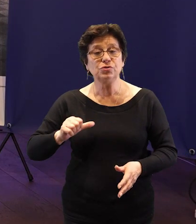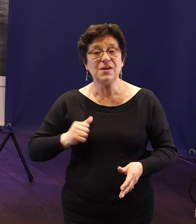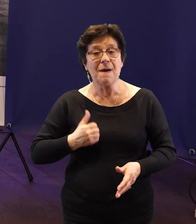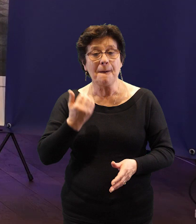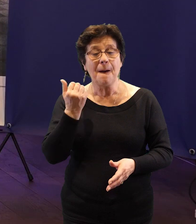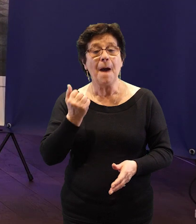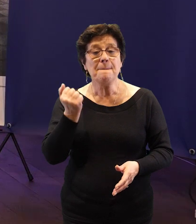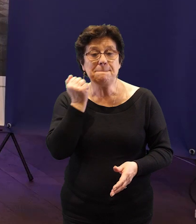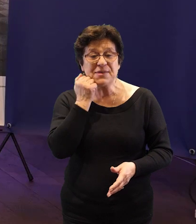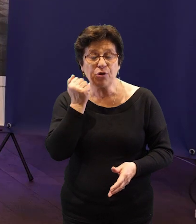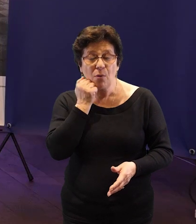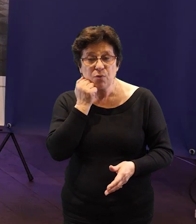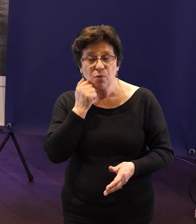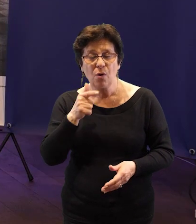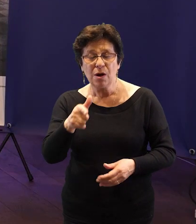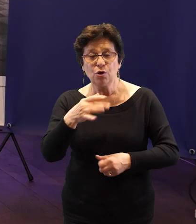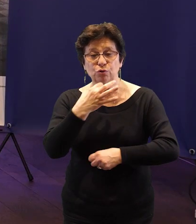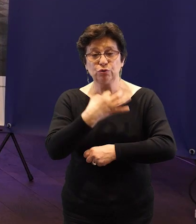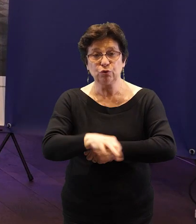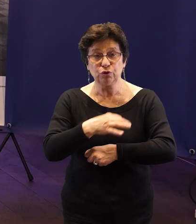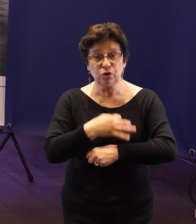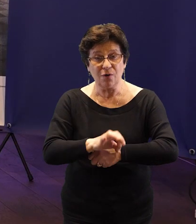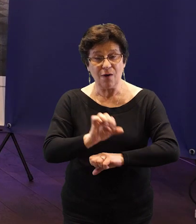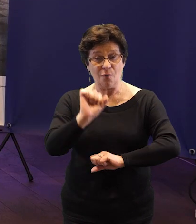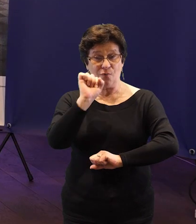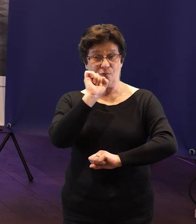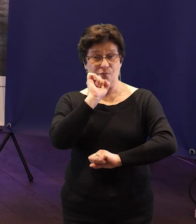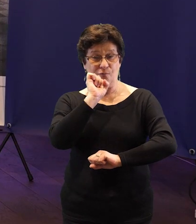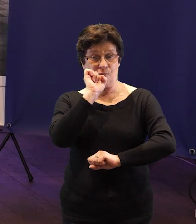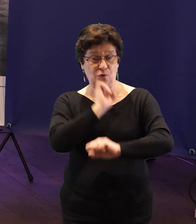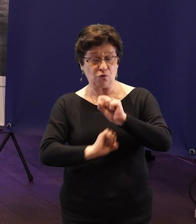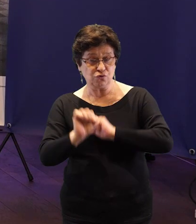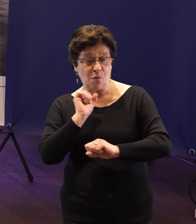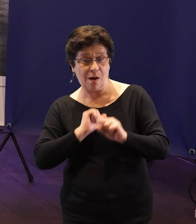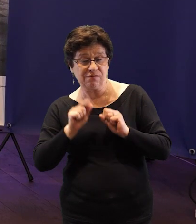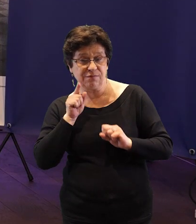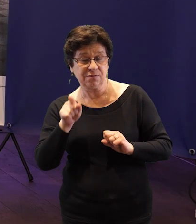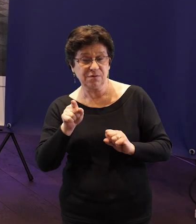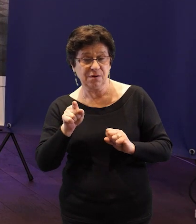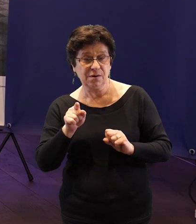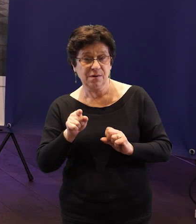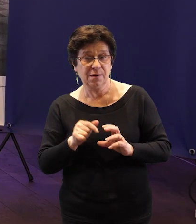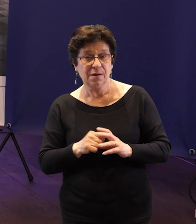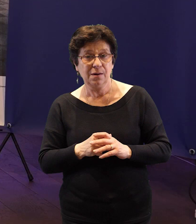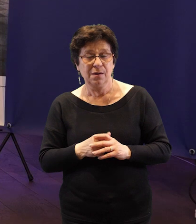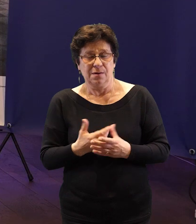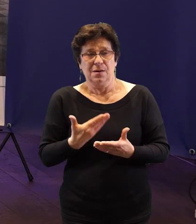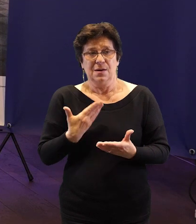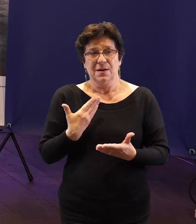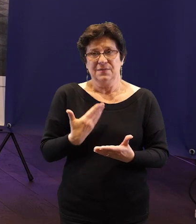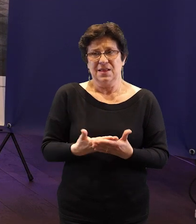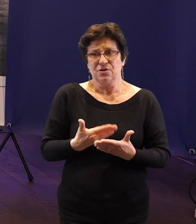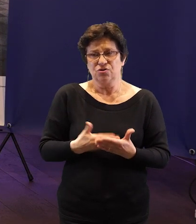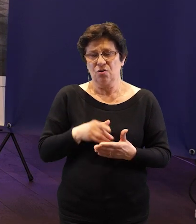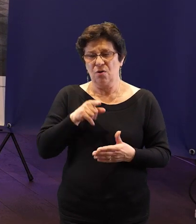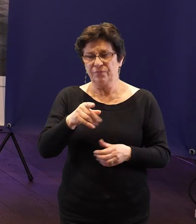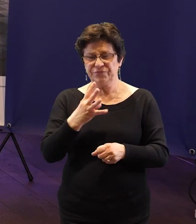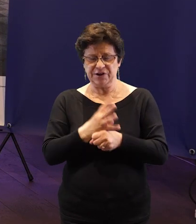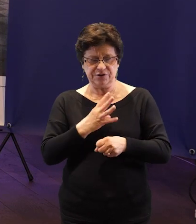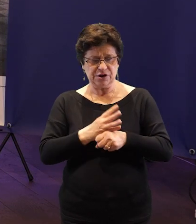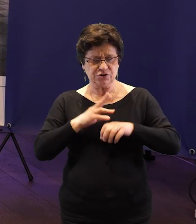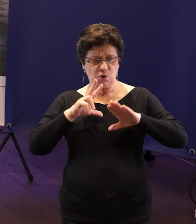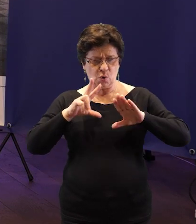studiował we Wrocławiu, w Breslau i dlaczego on w 1948